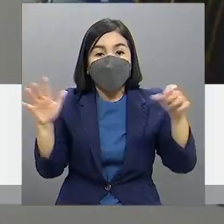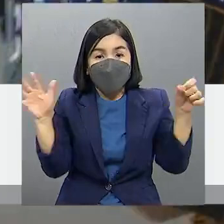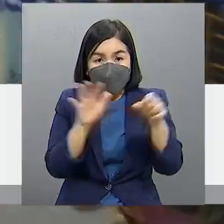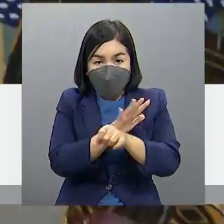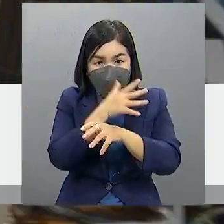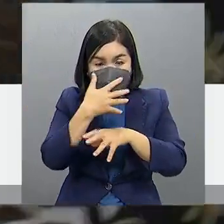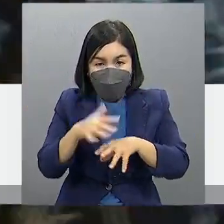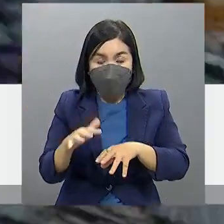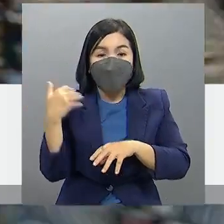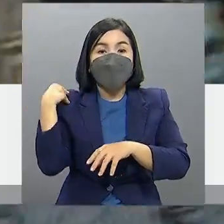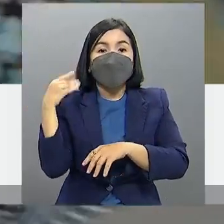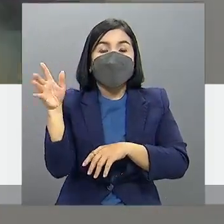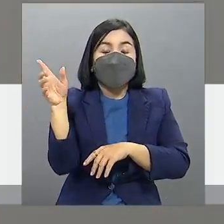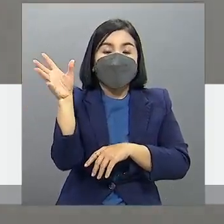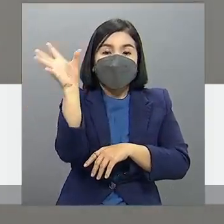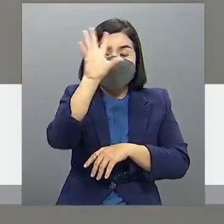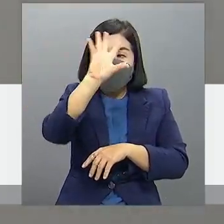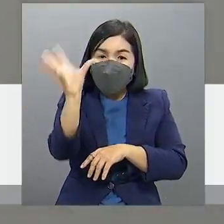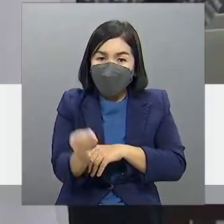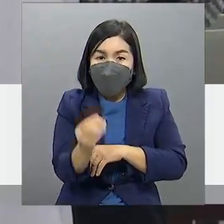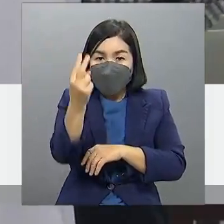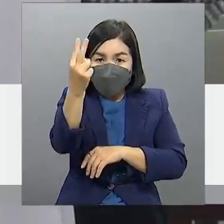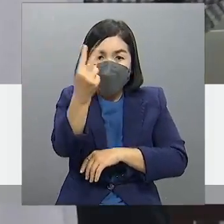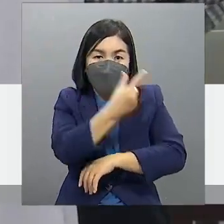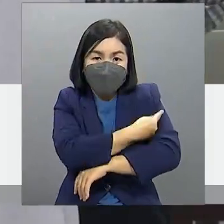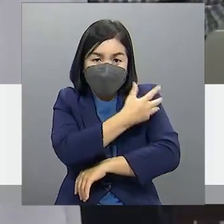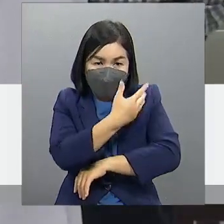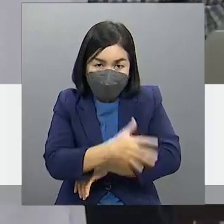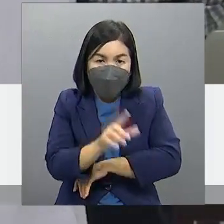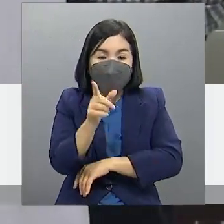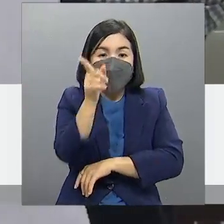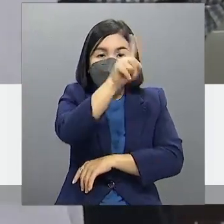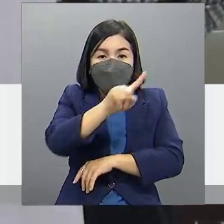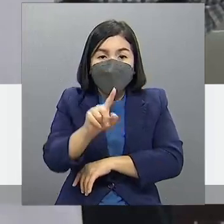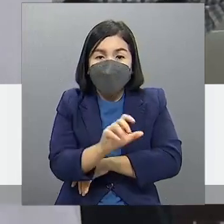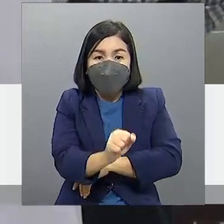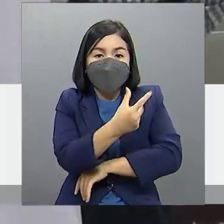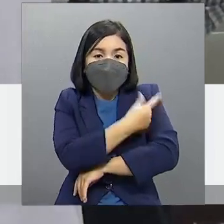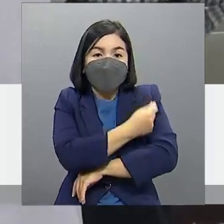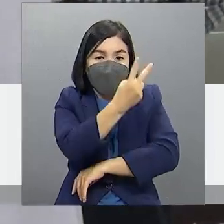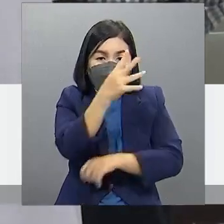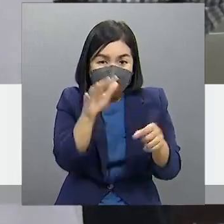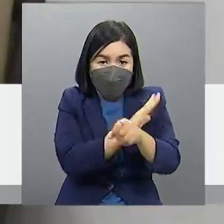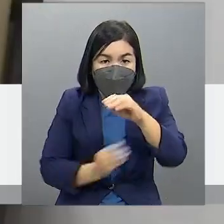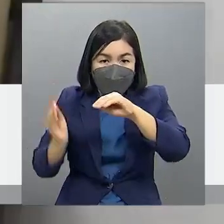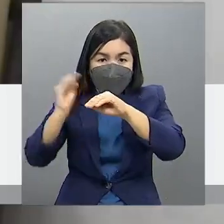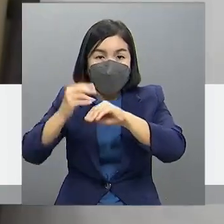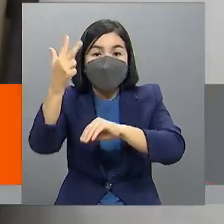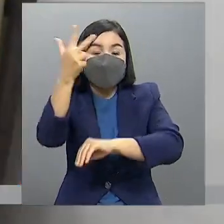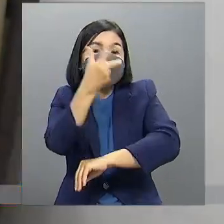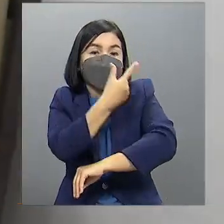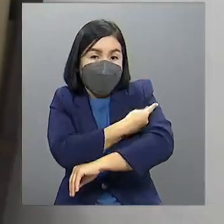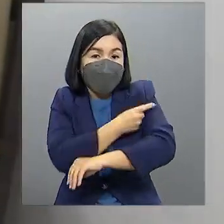ฟาร์ม 2เข็มที่เป็นวัคซีนชนิดเชื้อตายก็ขอให้รีบแจ้งและนัดหมายเพื่อรับเข็มBoosterให้ภูมิคุ้มกัน